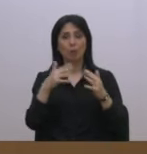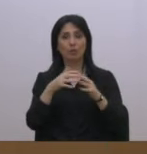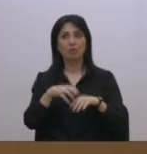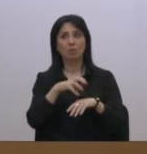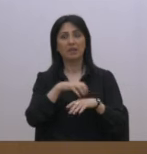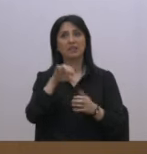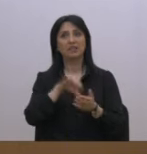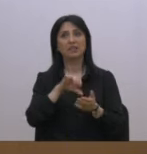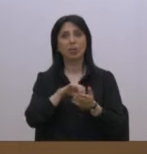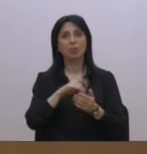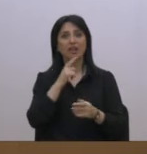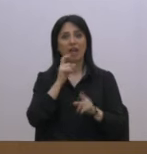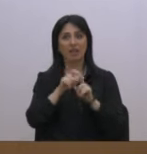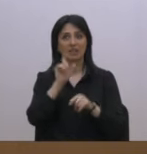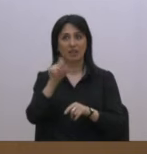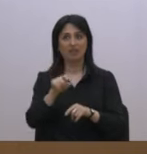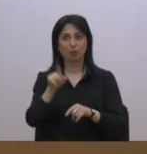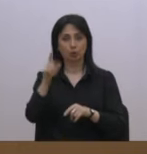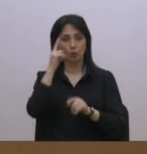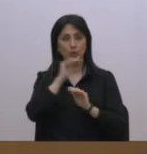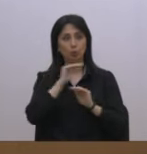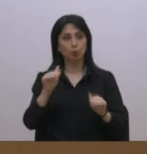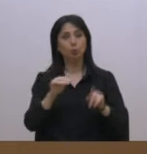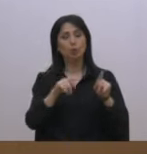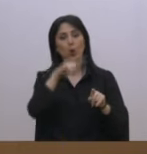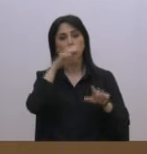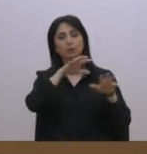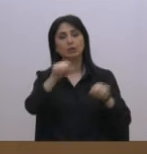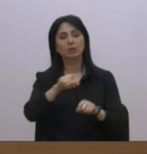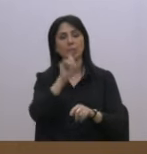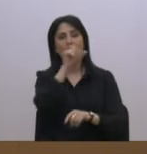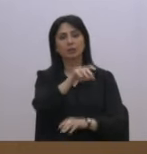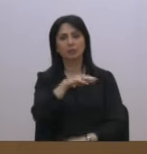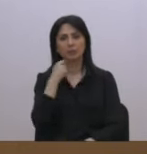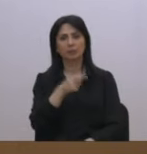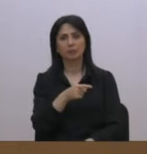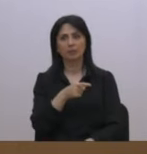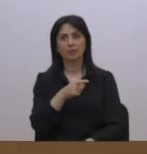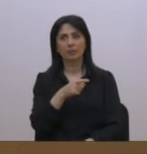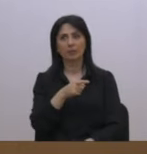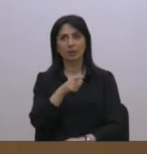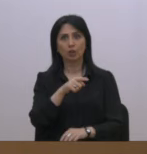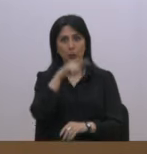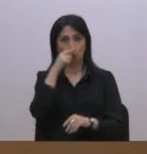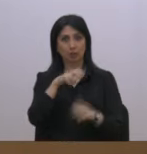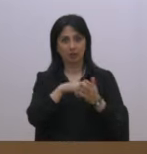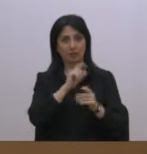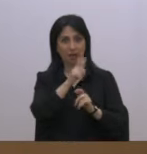პარტიის წარმომადგენლებს ეძახით და დუმხართ რუსეთთან მიმართებაში. ხომ არ მოგდით მსგავსი წერილები თქვენს